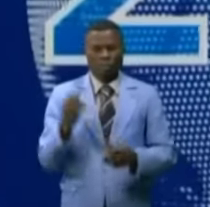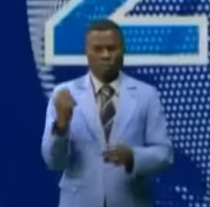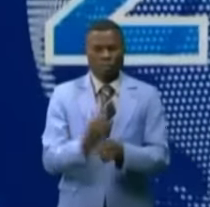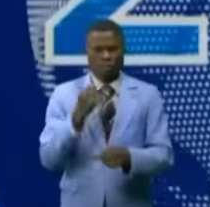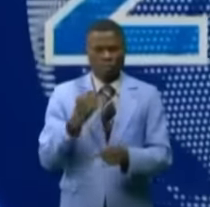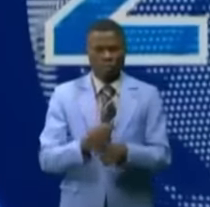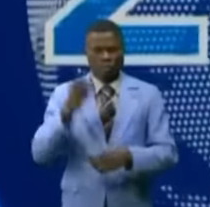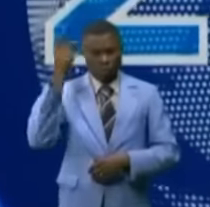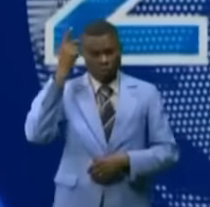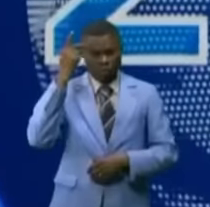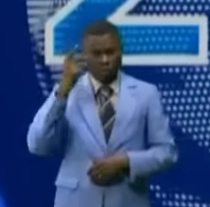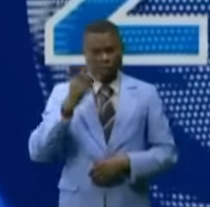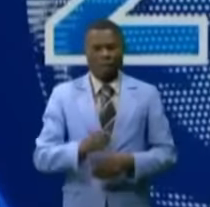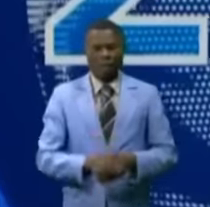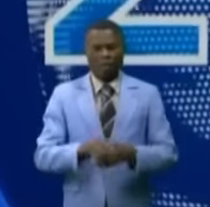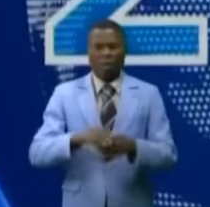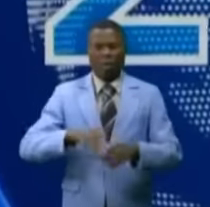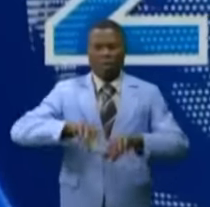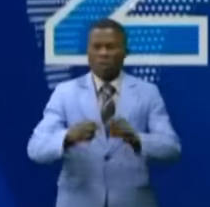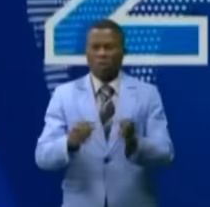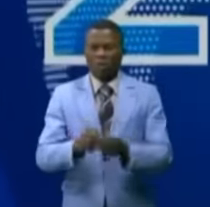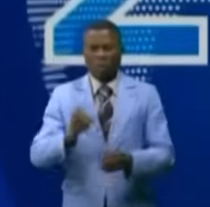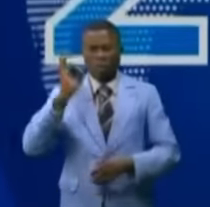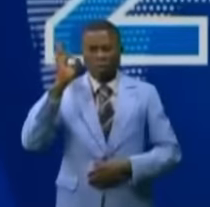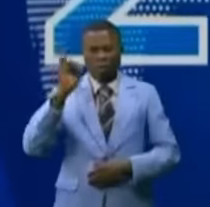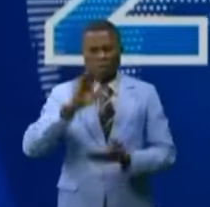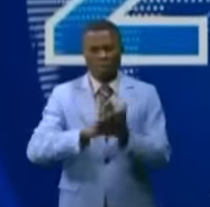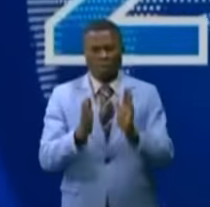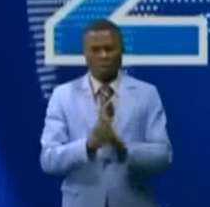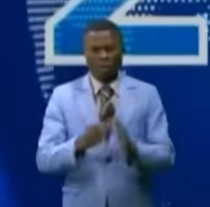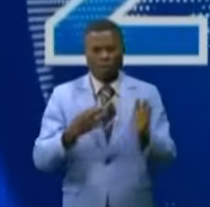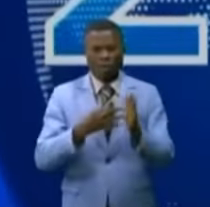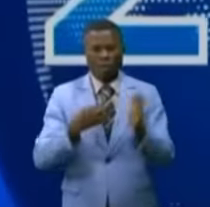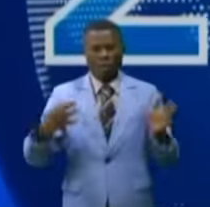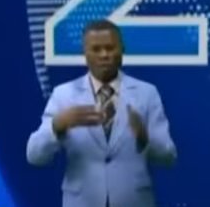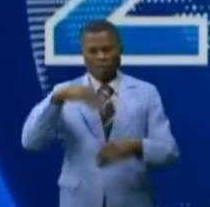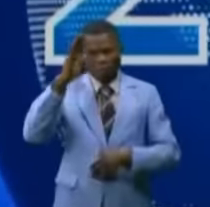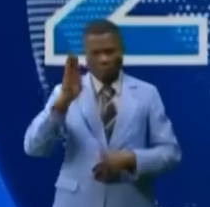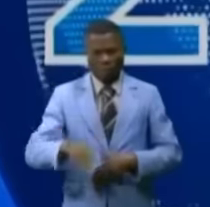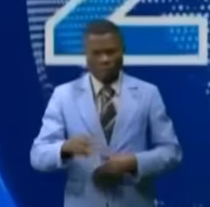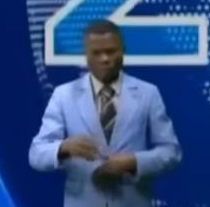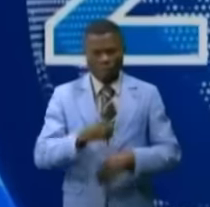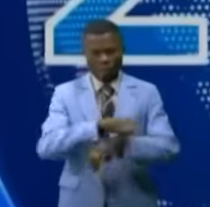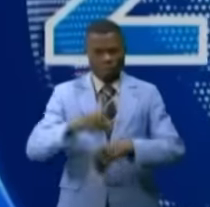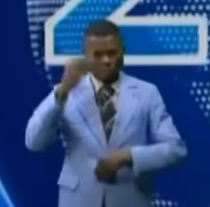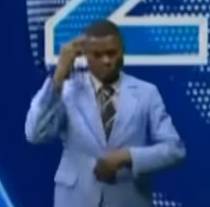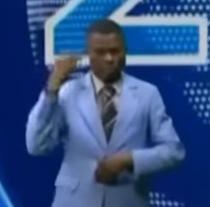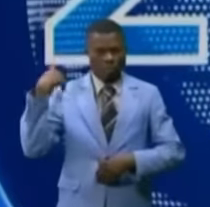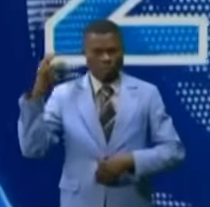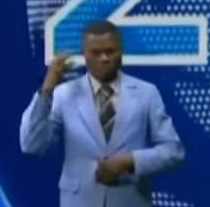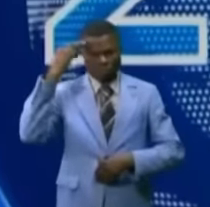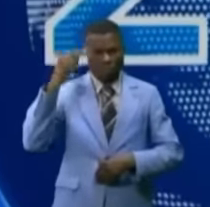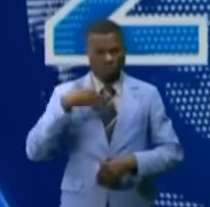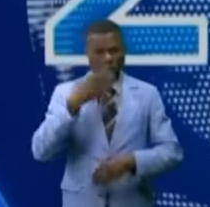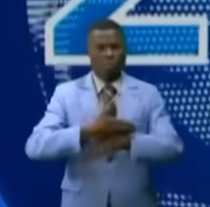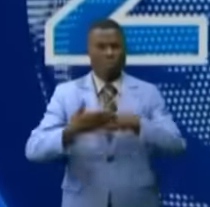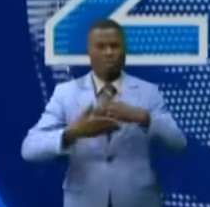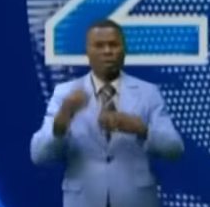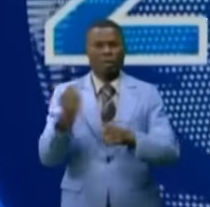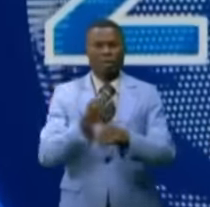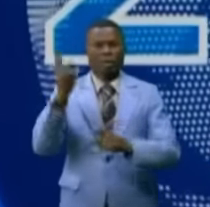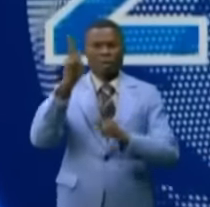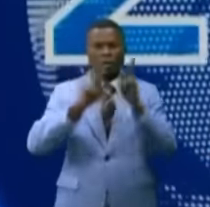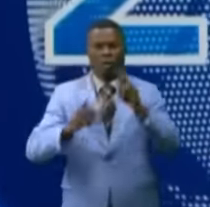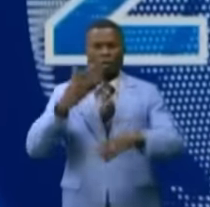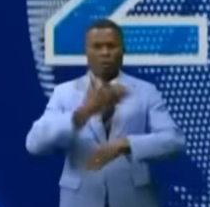L'opération Kinshasa Zéro Trou est réalisée à 80%. Ce propos est celui du ministre d'État, ministre des Infrastructures et Travaux Publics